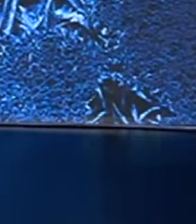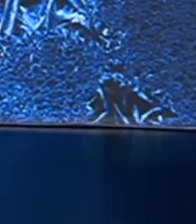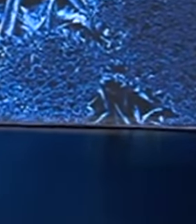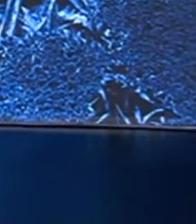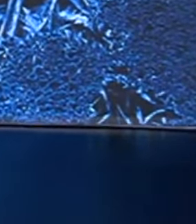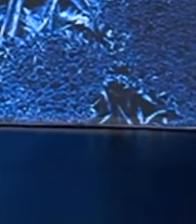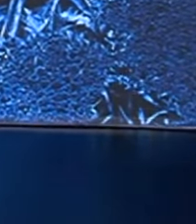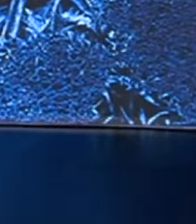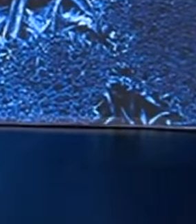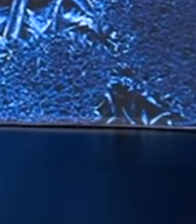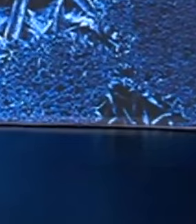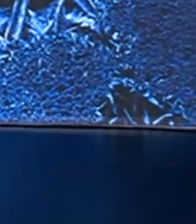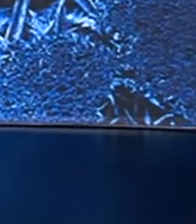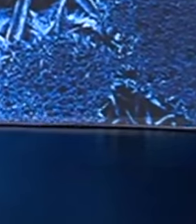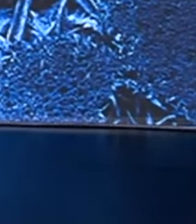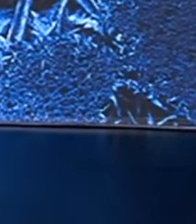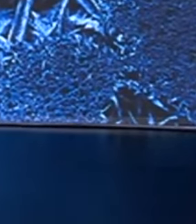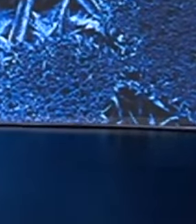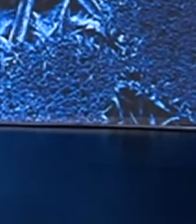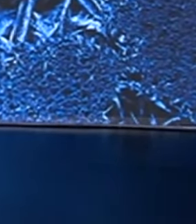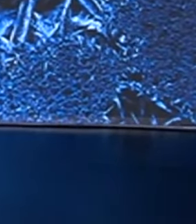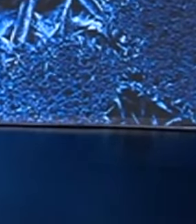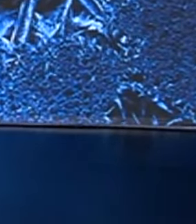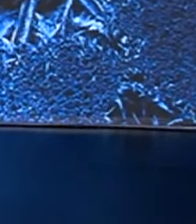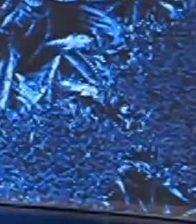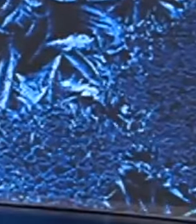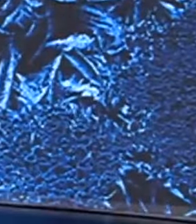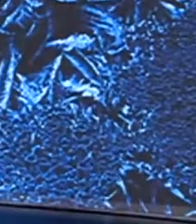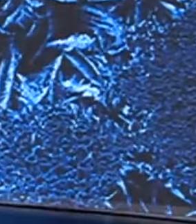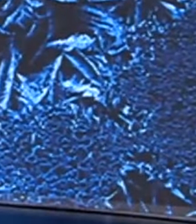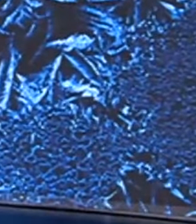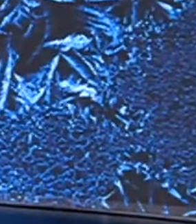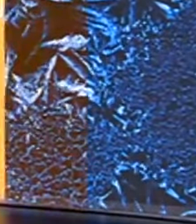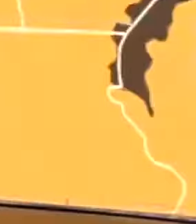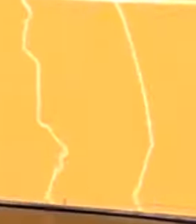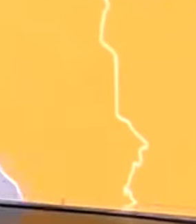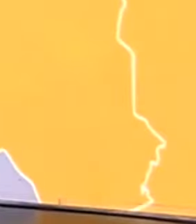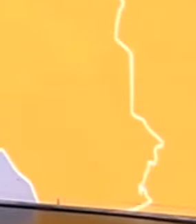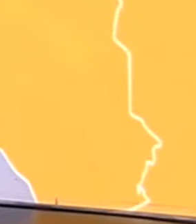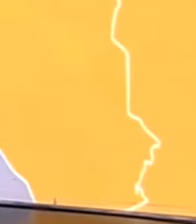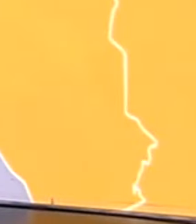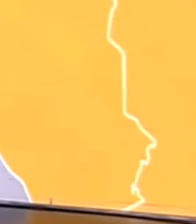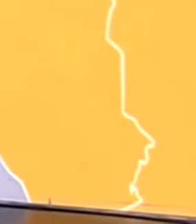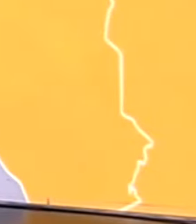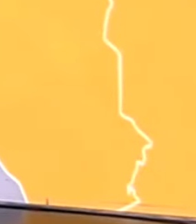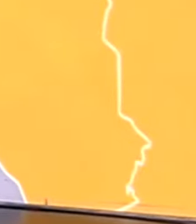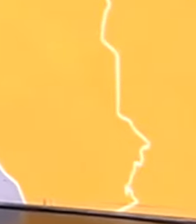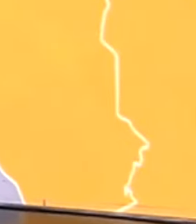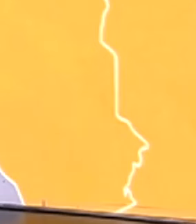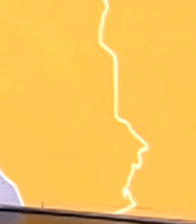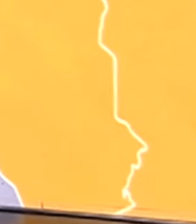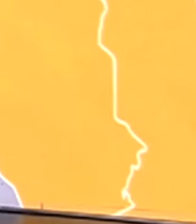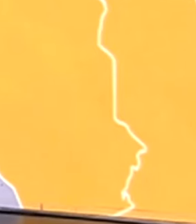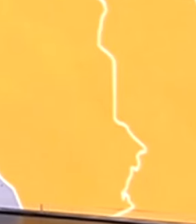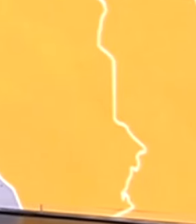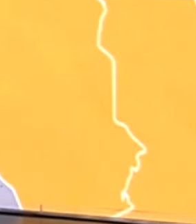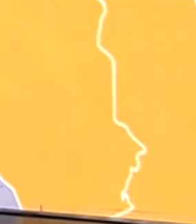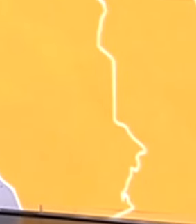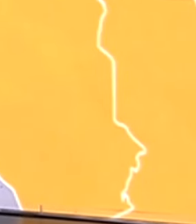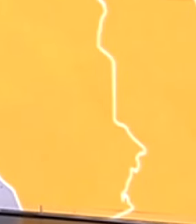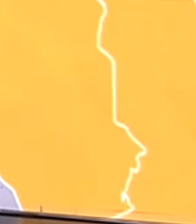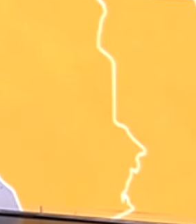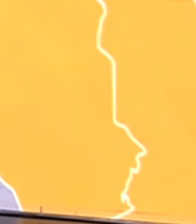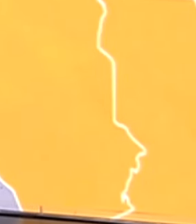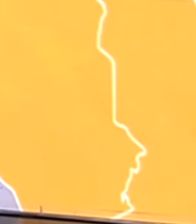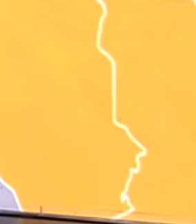жылы, түнде 4-8 градус суық. Батыстың басым бөлігінде қар жауады, сынапанасы Оралда күндіз минус 16,